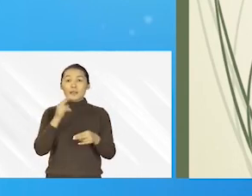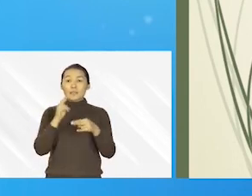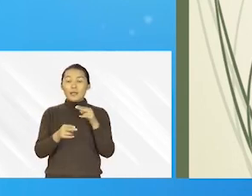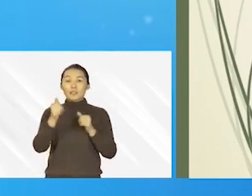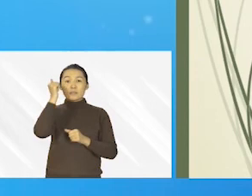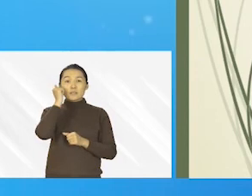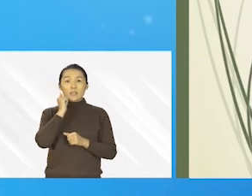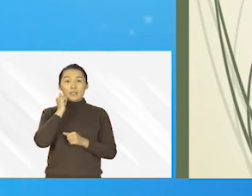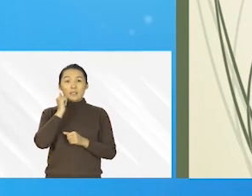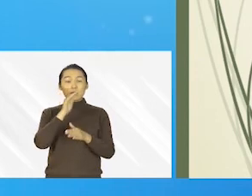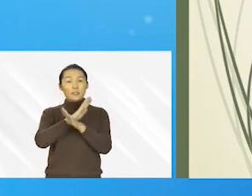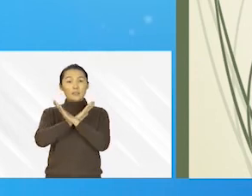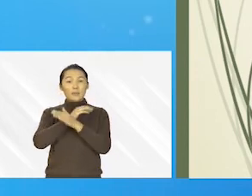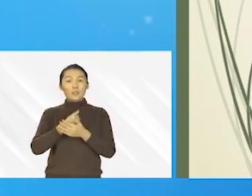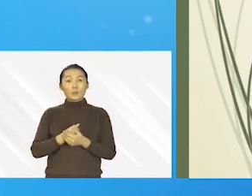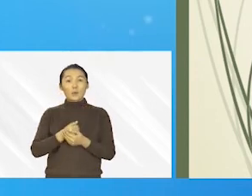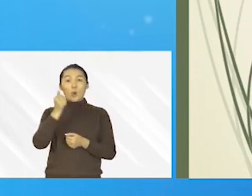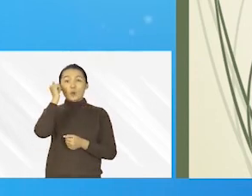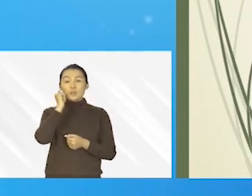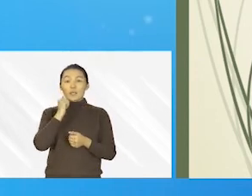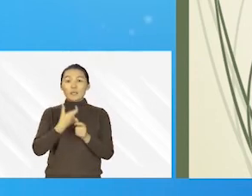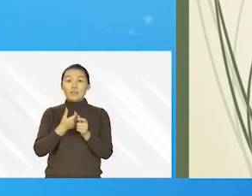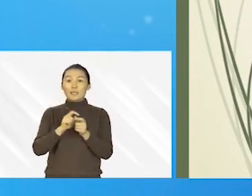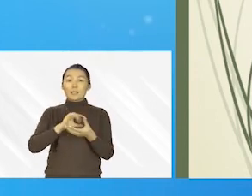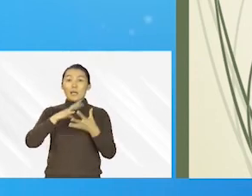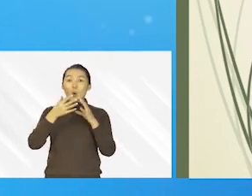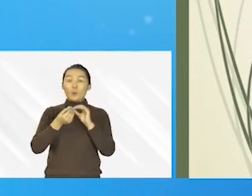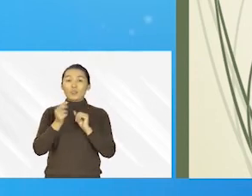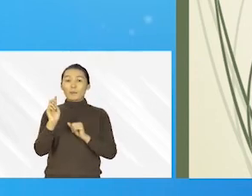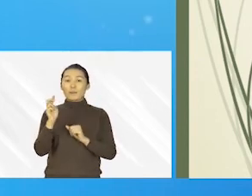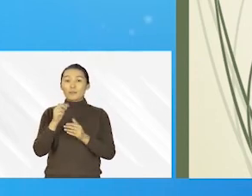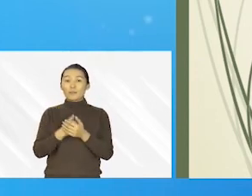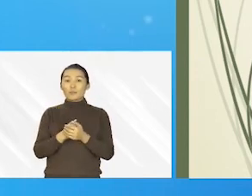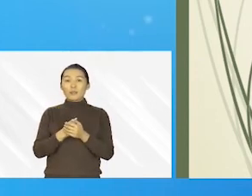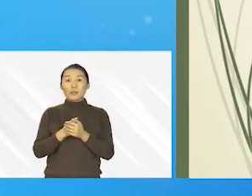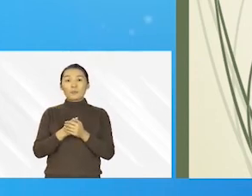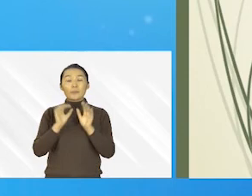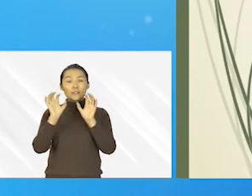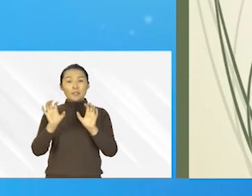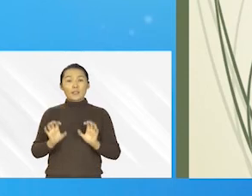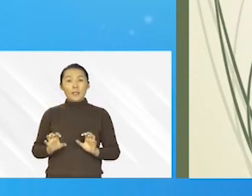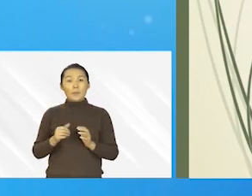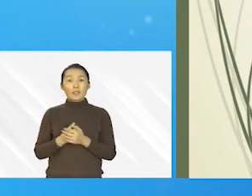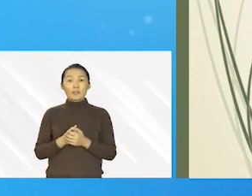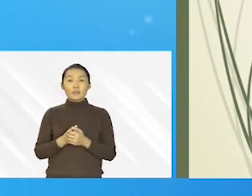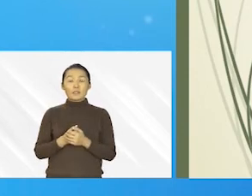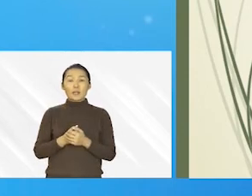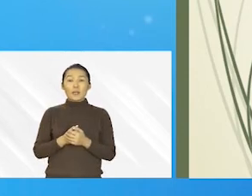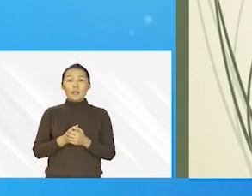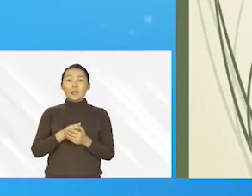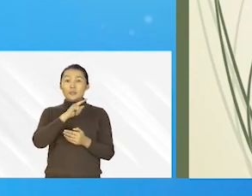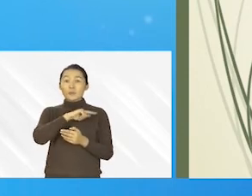старением и смертью. Старение – это общебиологическая закономерность, свойственна